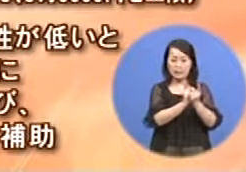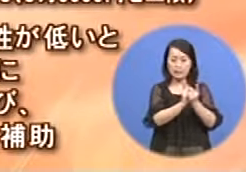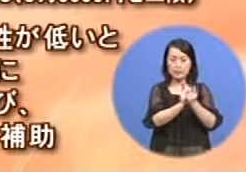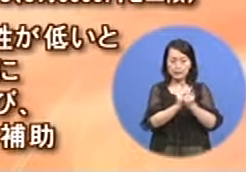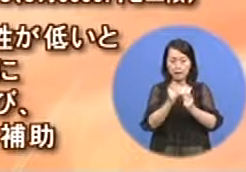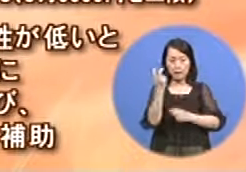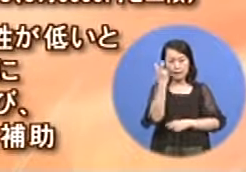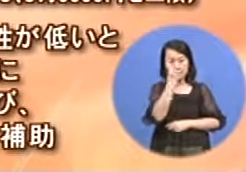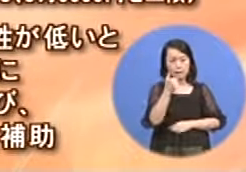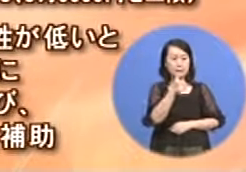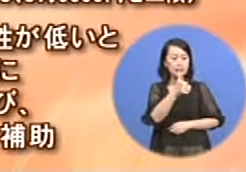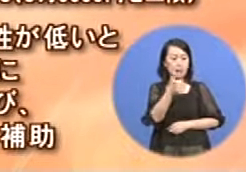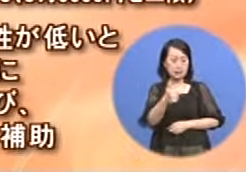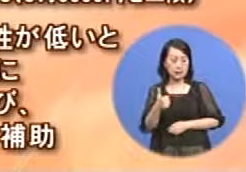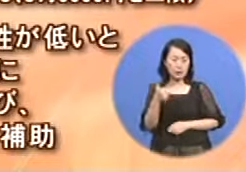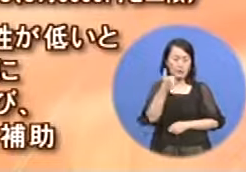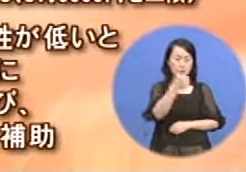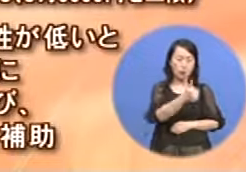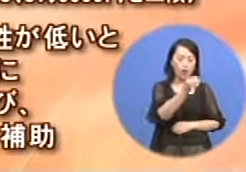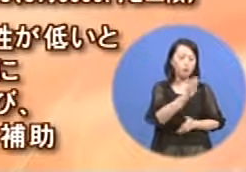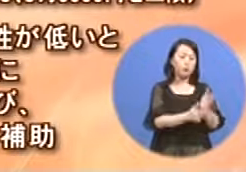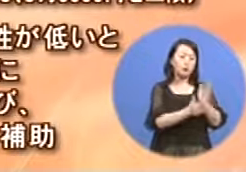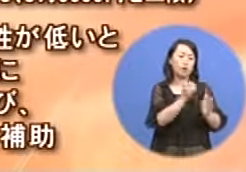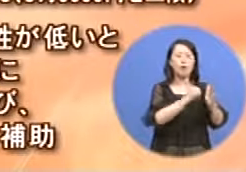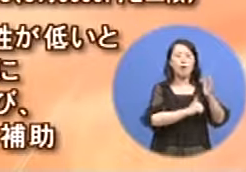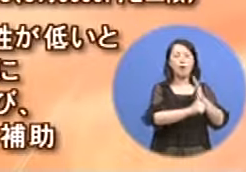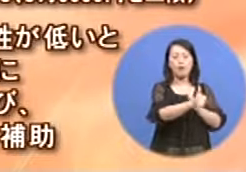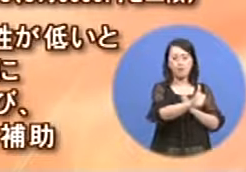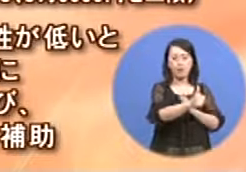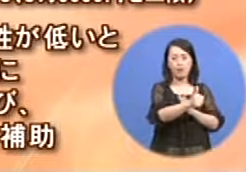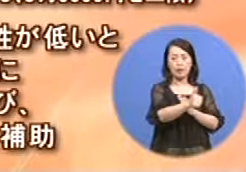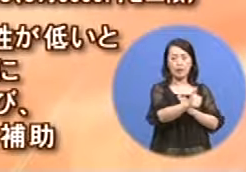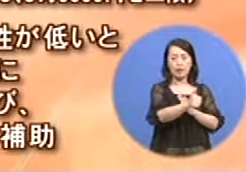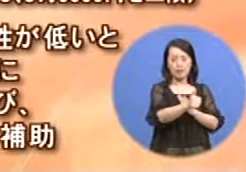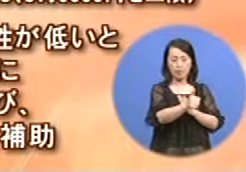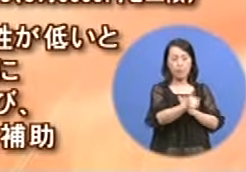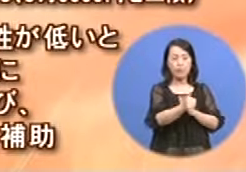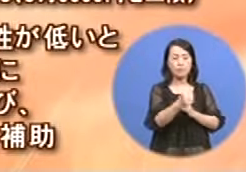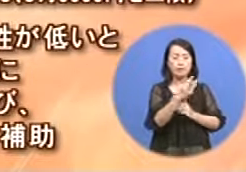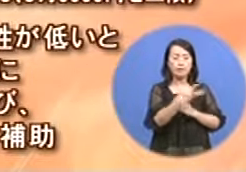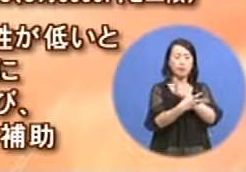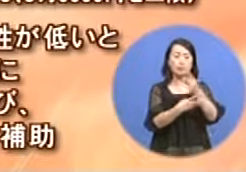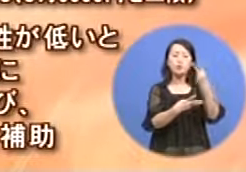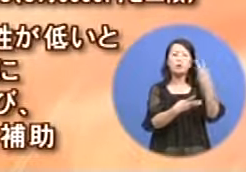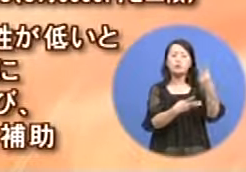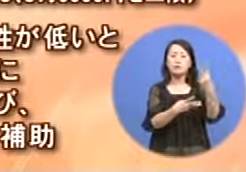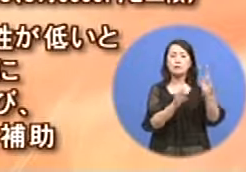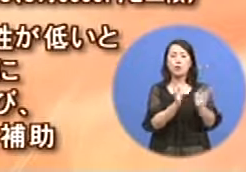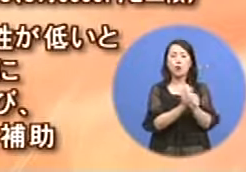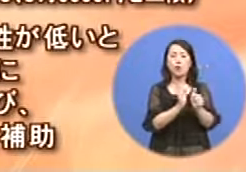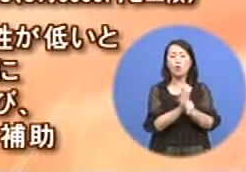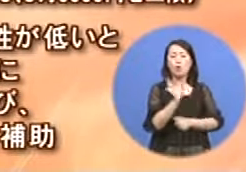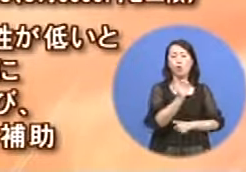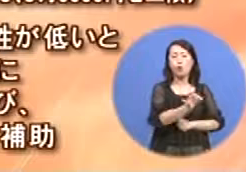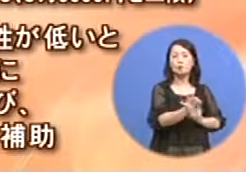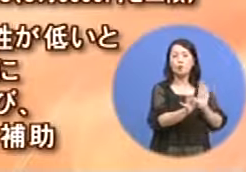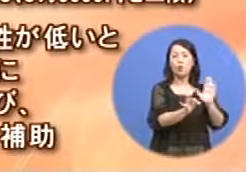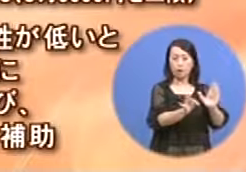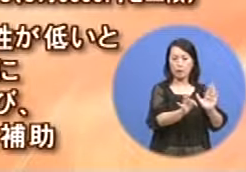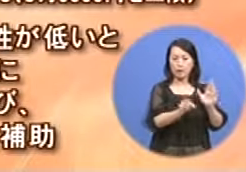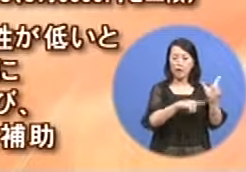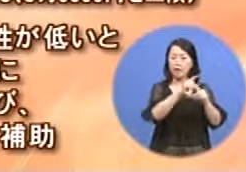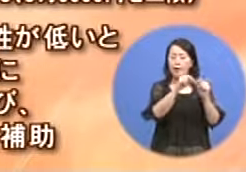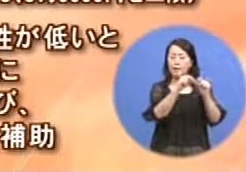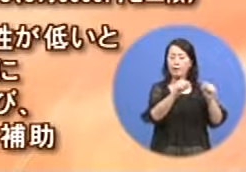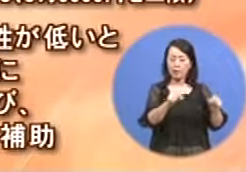派遣、非木造住宅では費用の3分の2が補助されます。また耐震診断の結